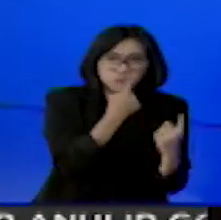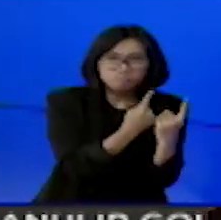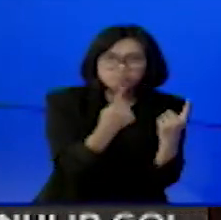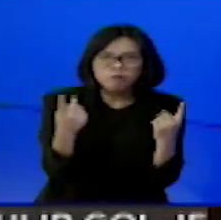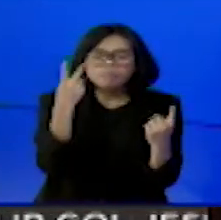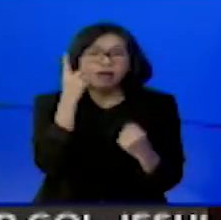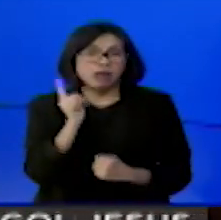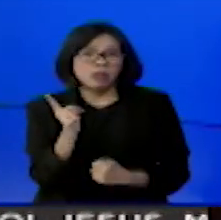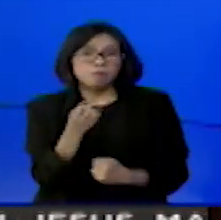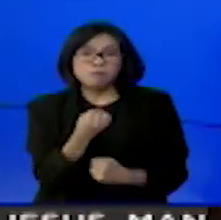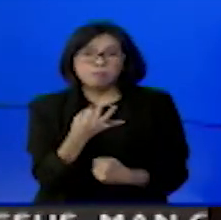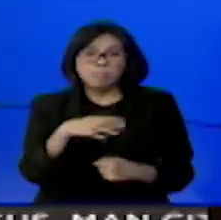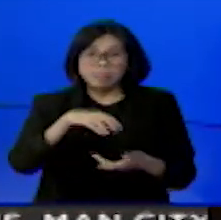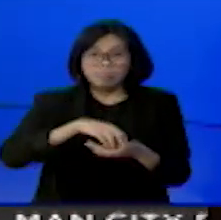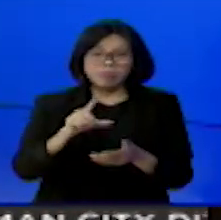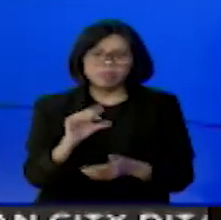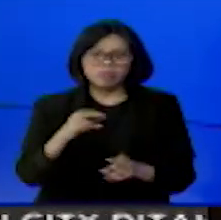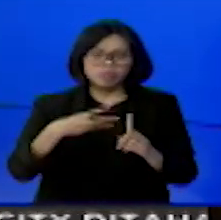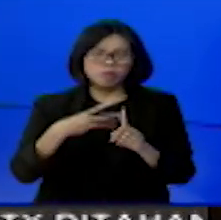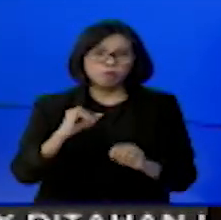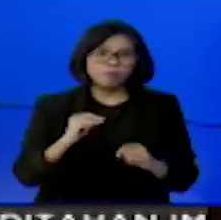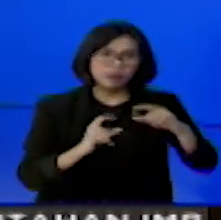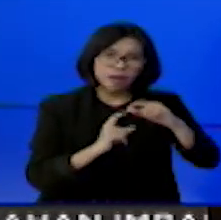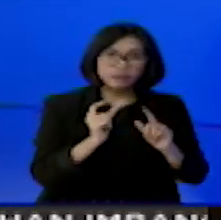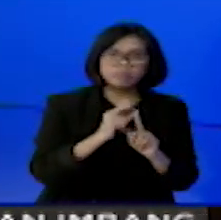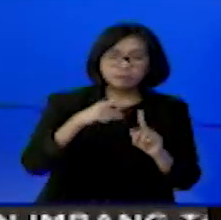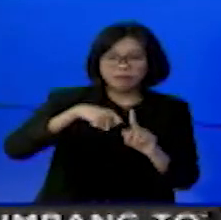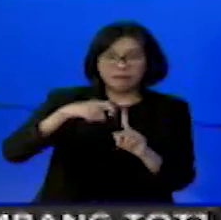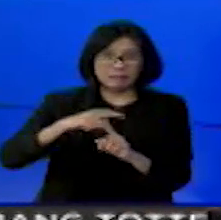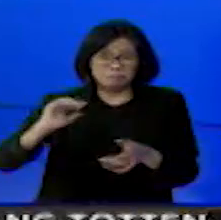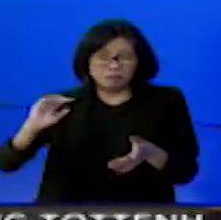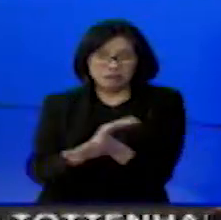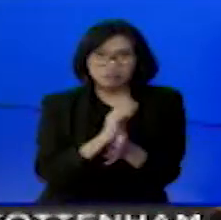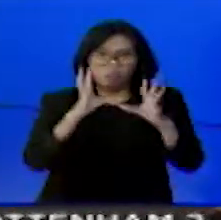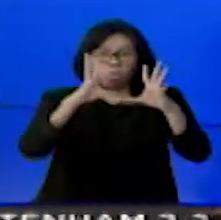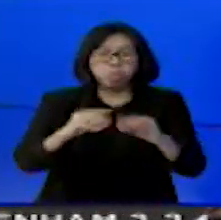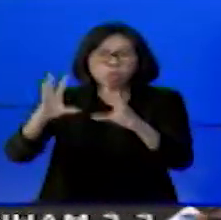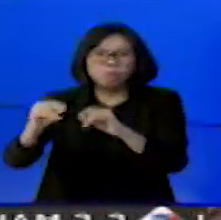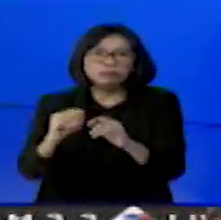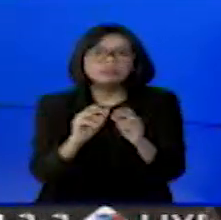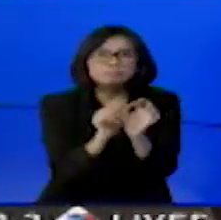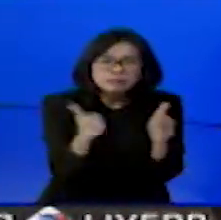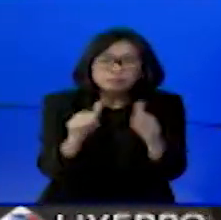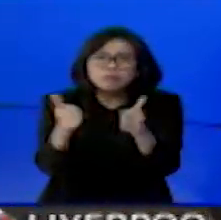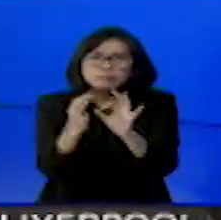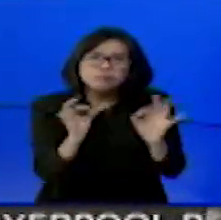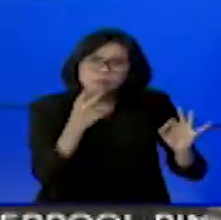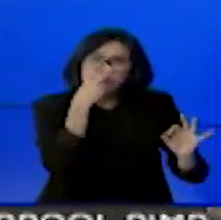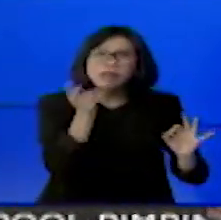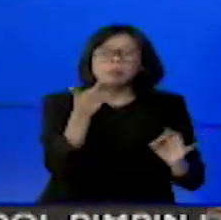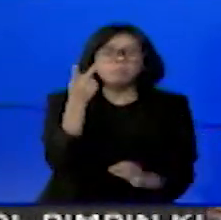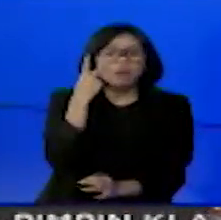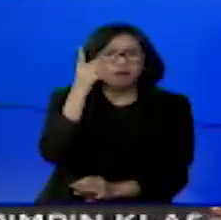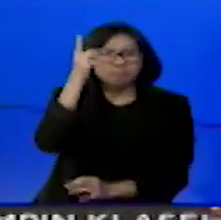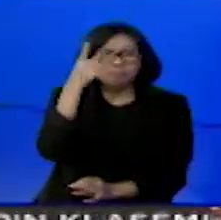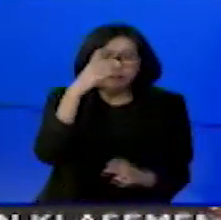ruangan. Sementara itu, lobi SPKT juga telah dibersihkan dari sisa bekas penyerangan. Tidak terlihat adanya penjagaan ketat